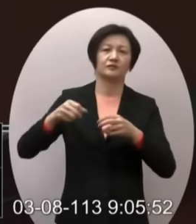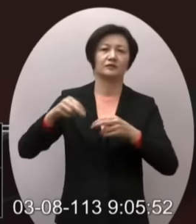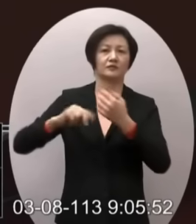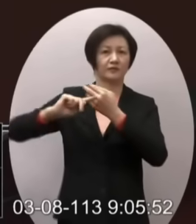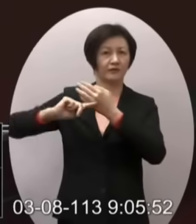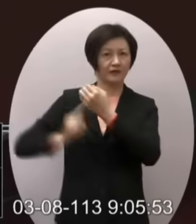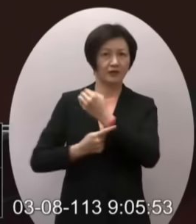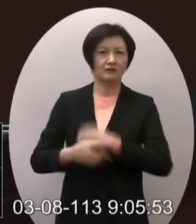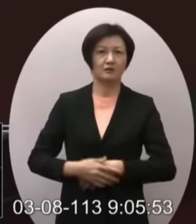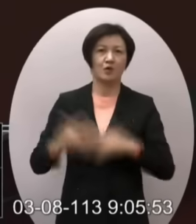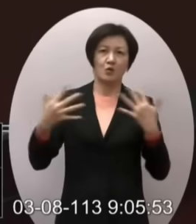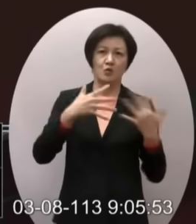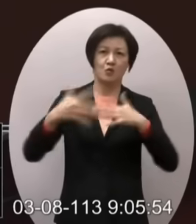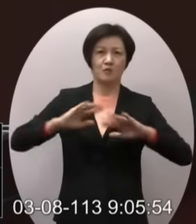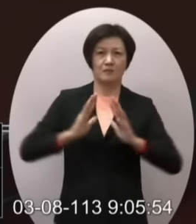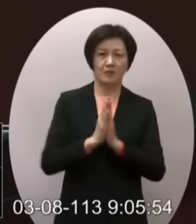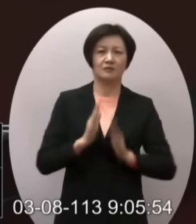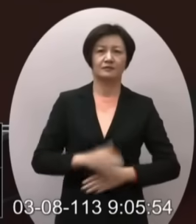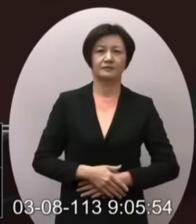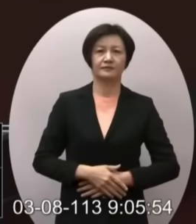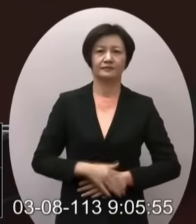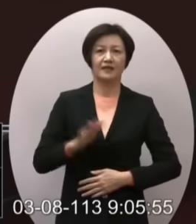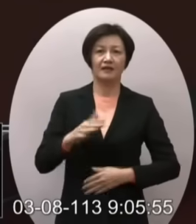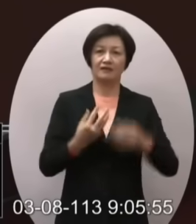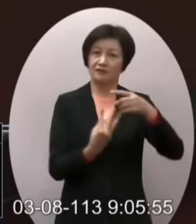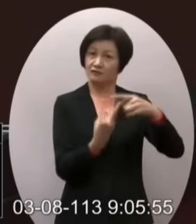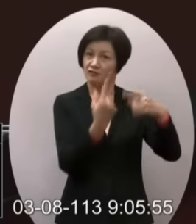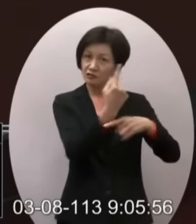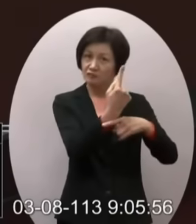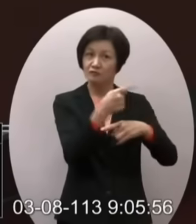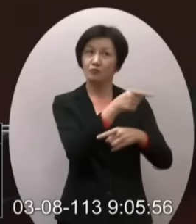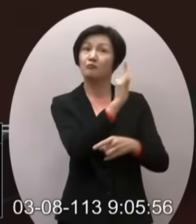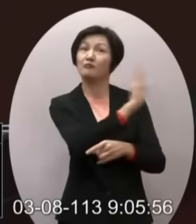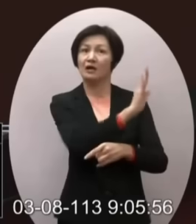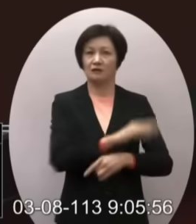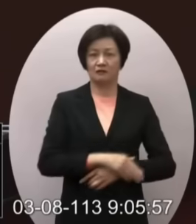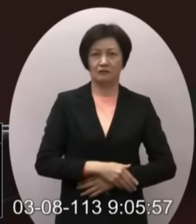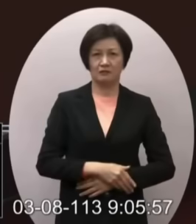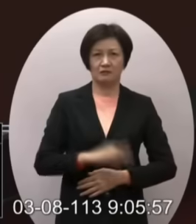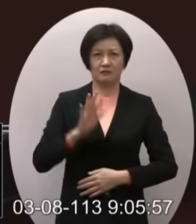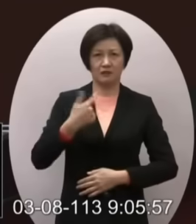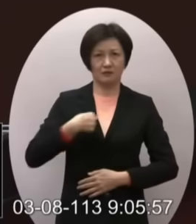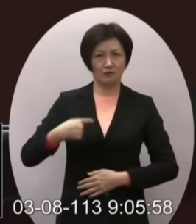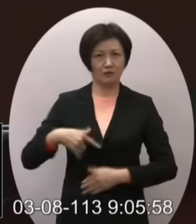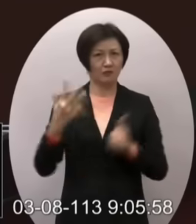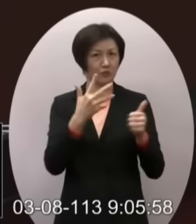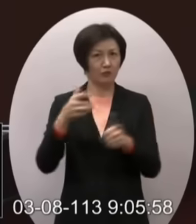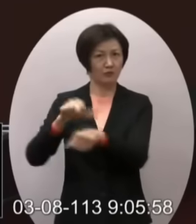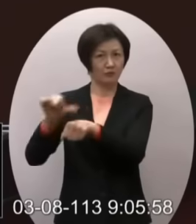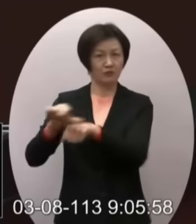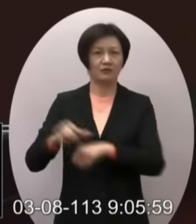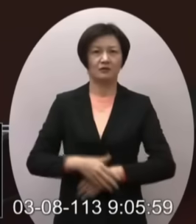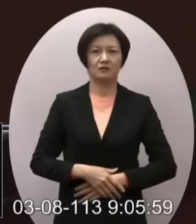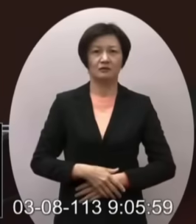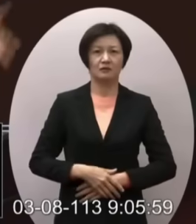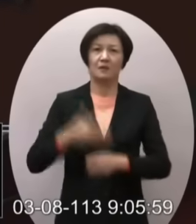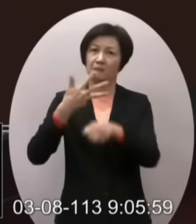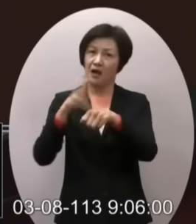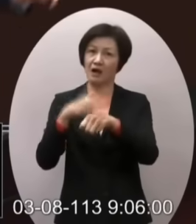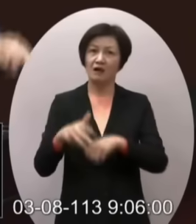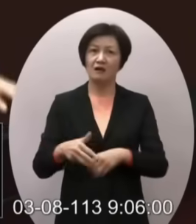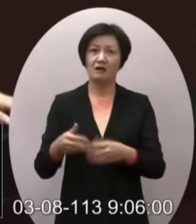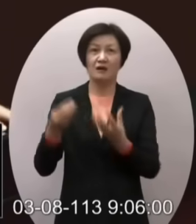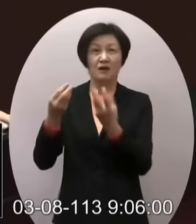可以即问即答，所以他有1/3的时间，我们的质询时间5分钟、8分钟，要